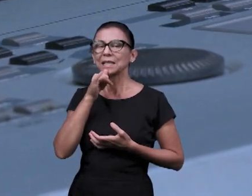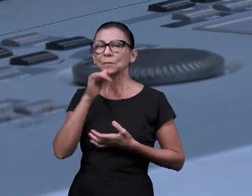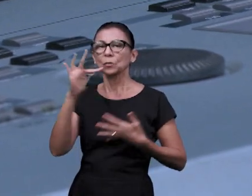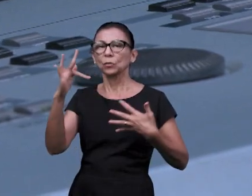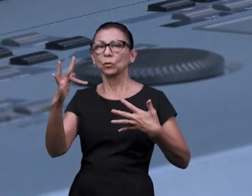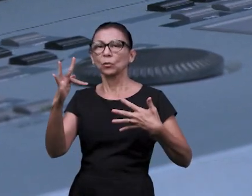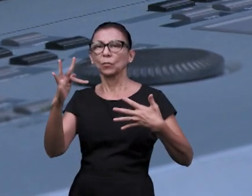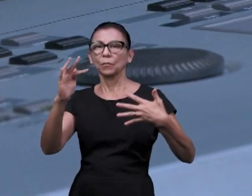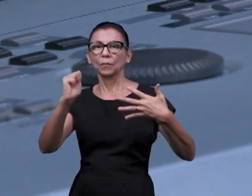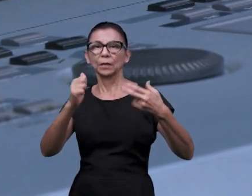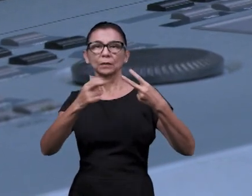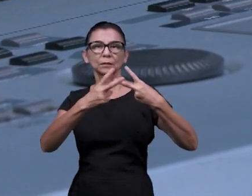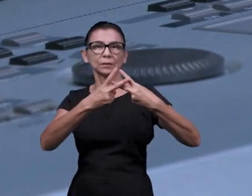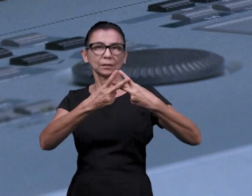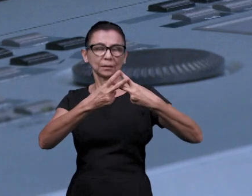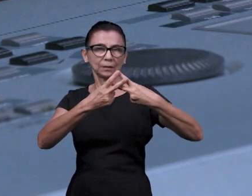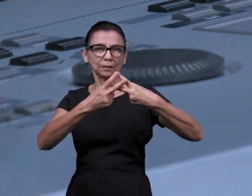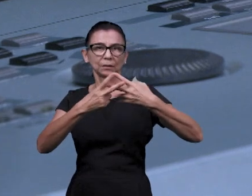jazz.